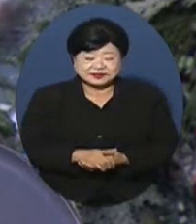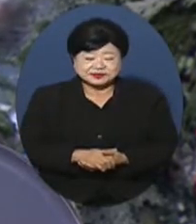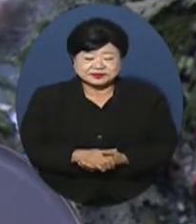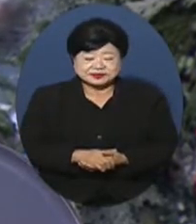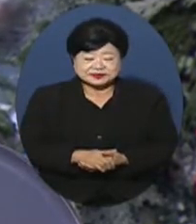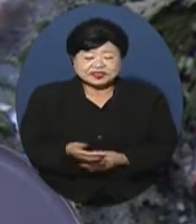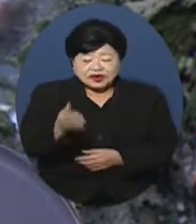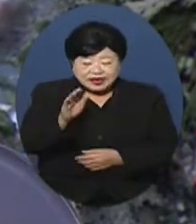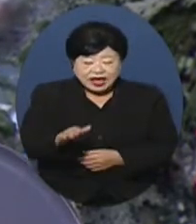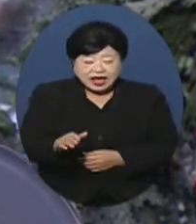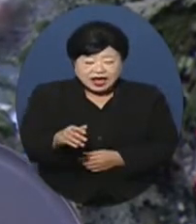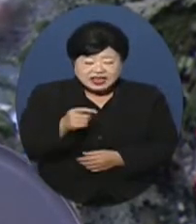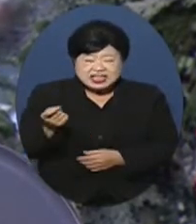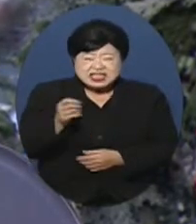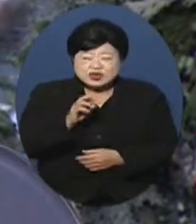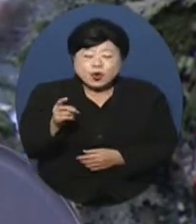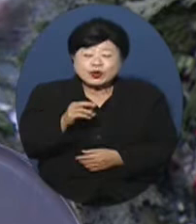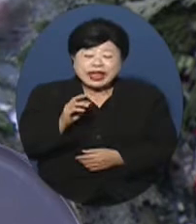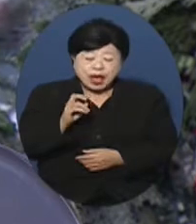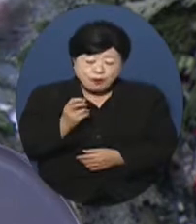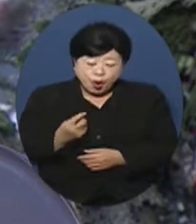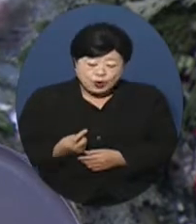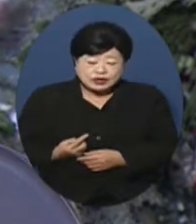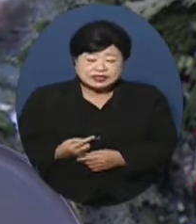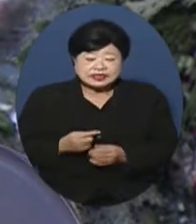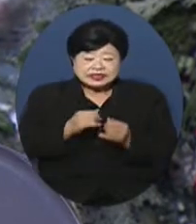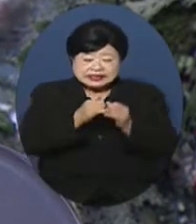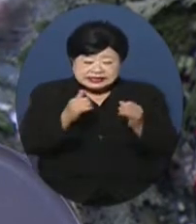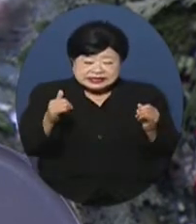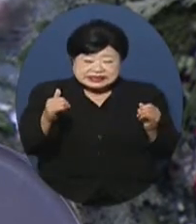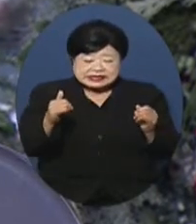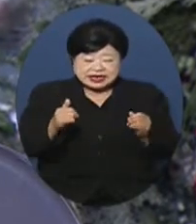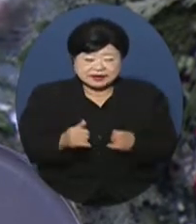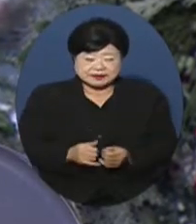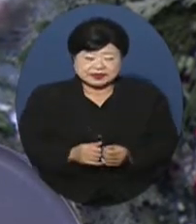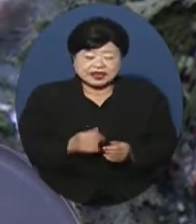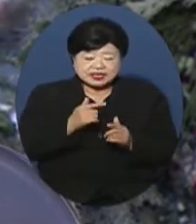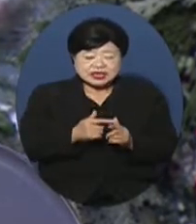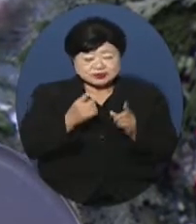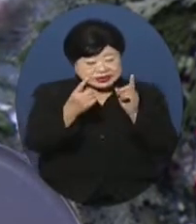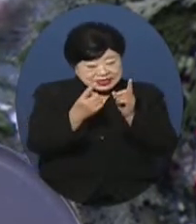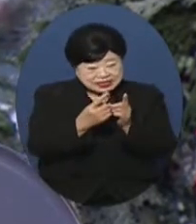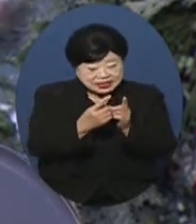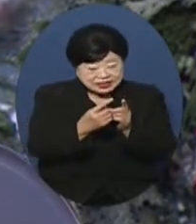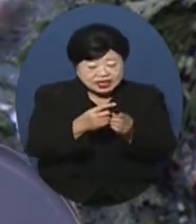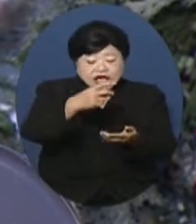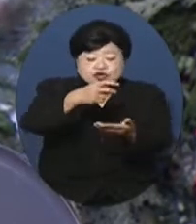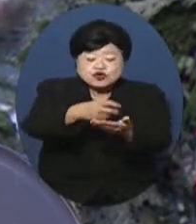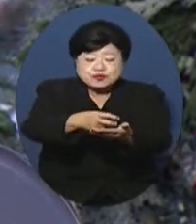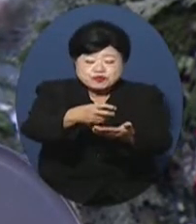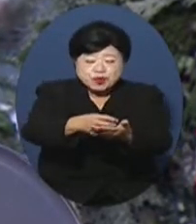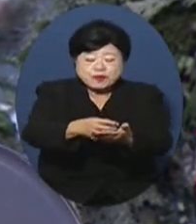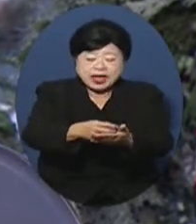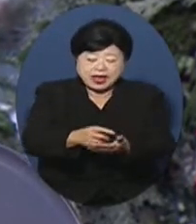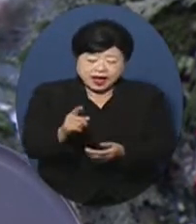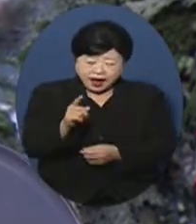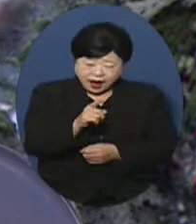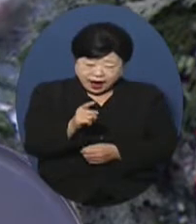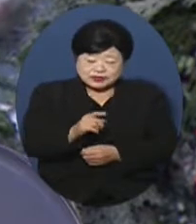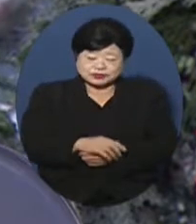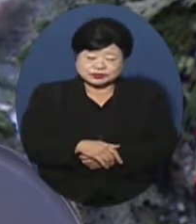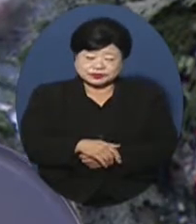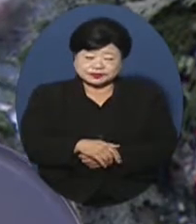흔한 딛고 제모는 사람임 예수님을 찾아 왔는데 표현 율법의 아 지금